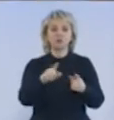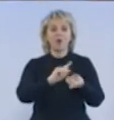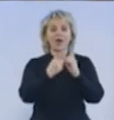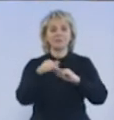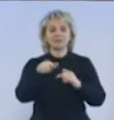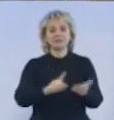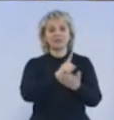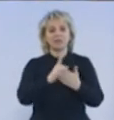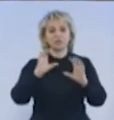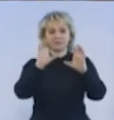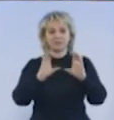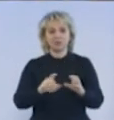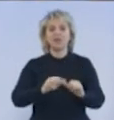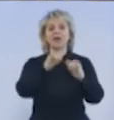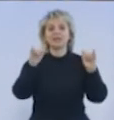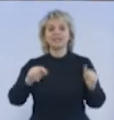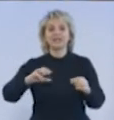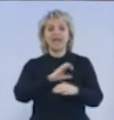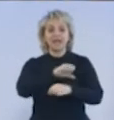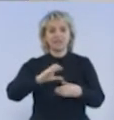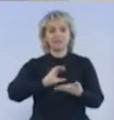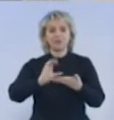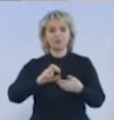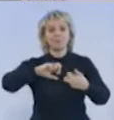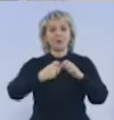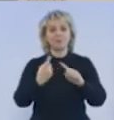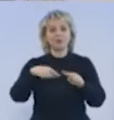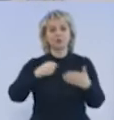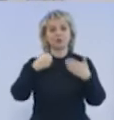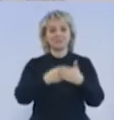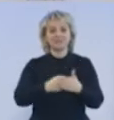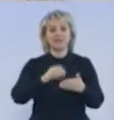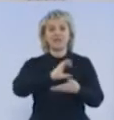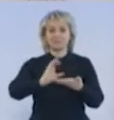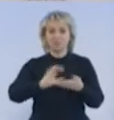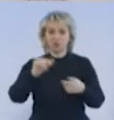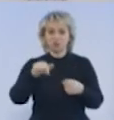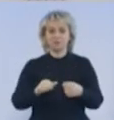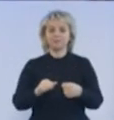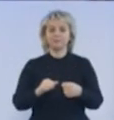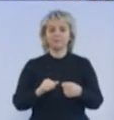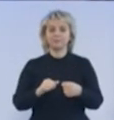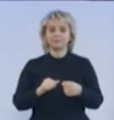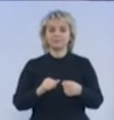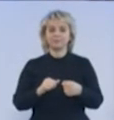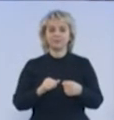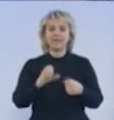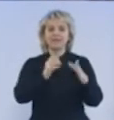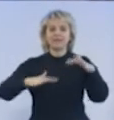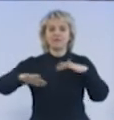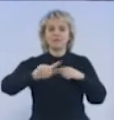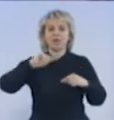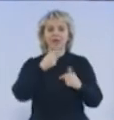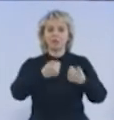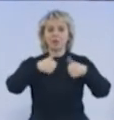изменениях налогового законодательства по развитию экспорта и проблемах, с которыми сталкиваются экспортеры. При Евразийской